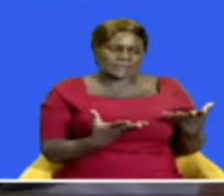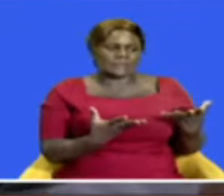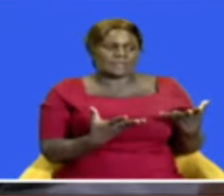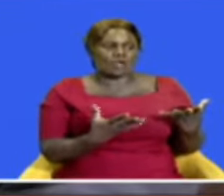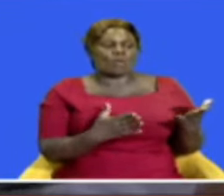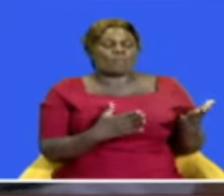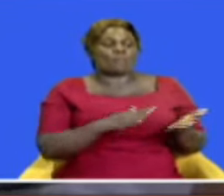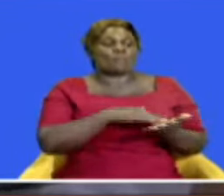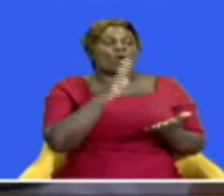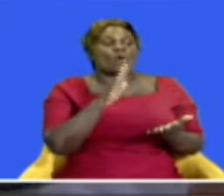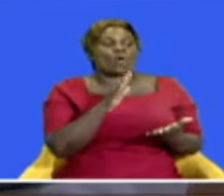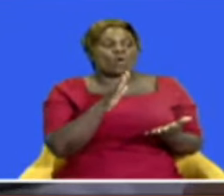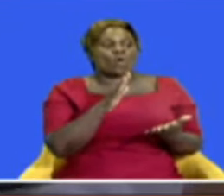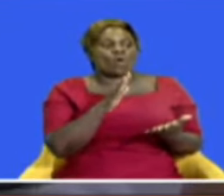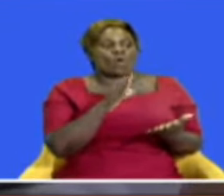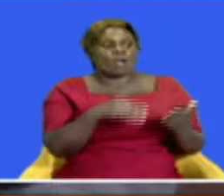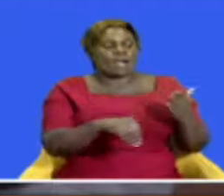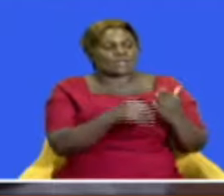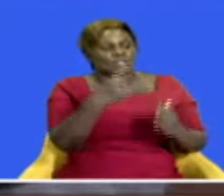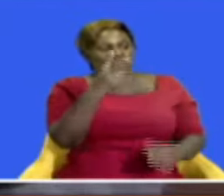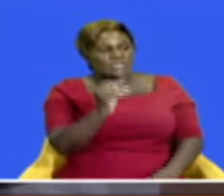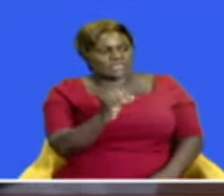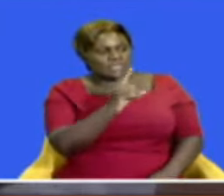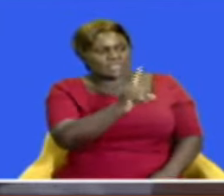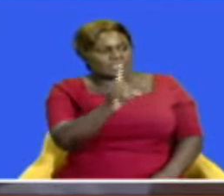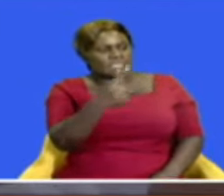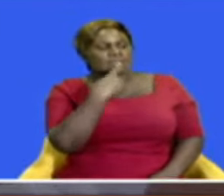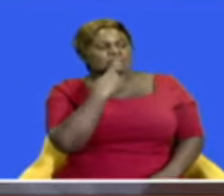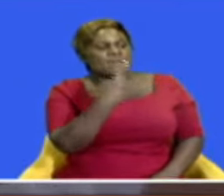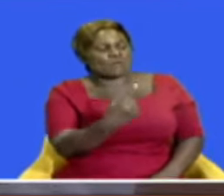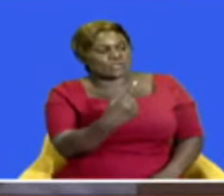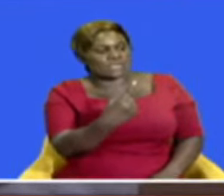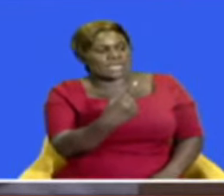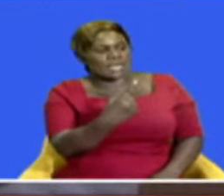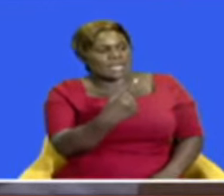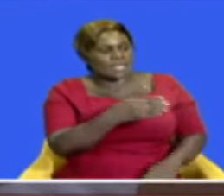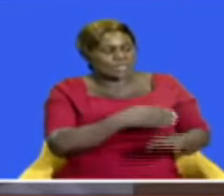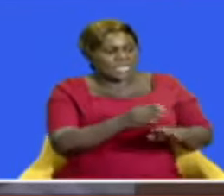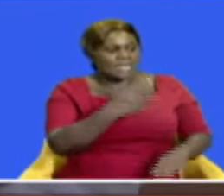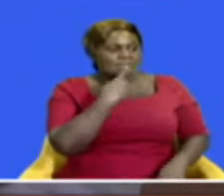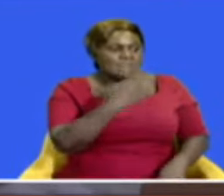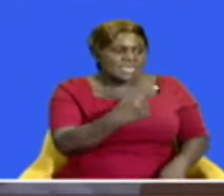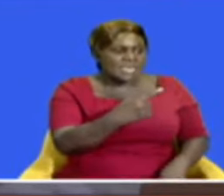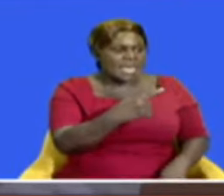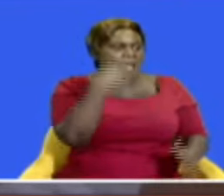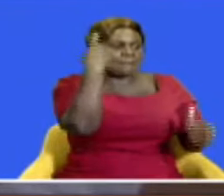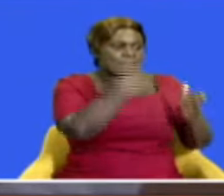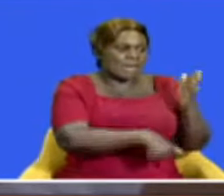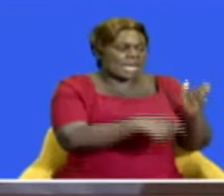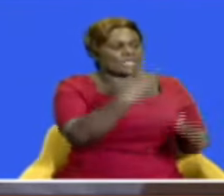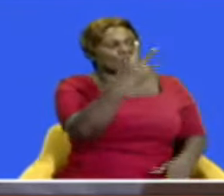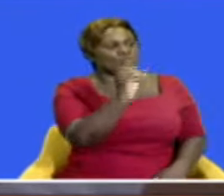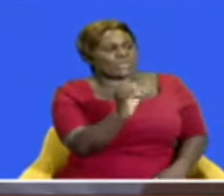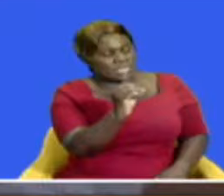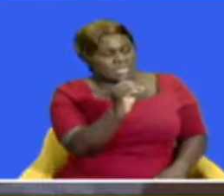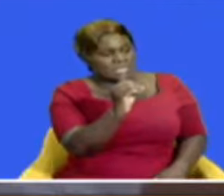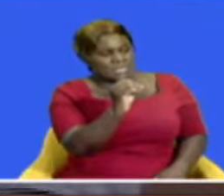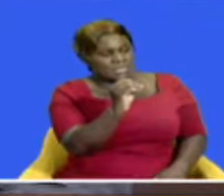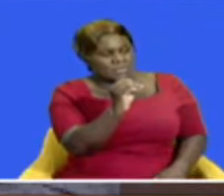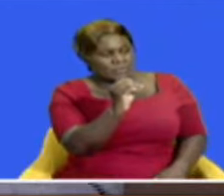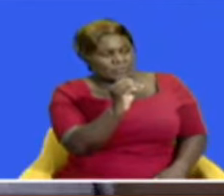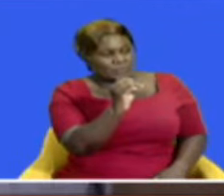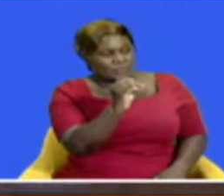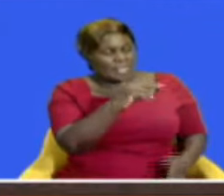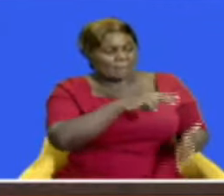itakugharimu zaidi ya shilingi 20 kwa kila 100. Kwa hivyo kutuma 100 unalipa shilingi 20.